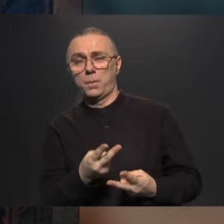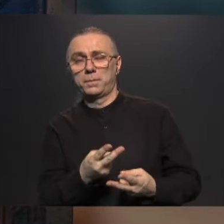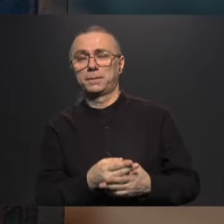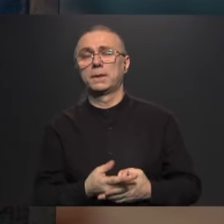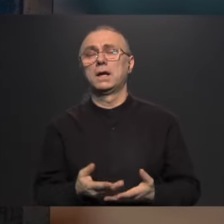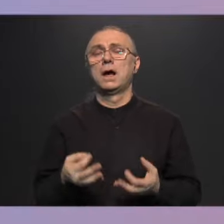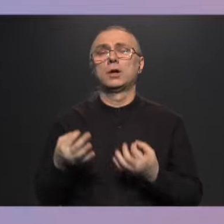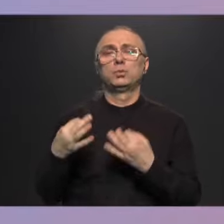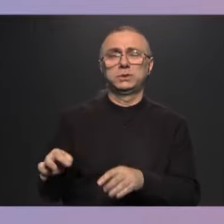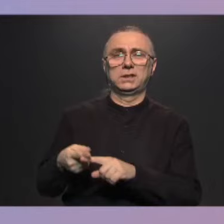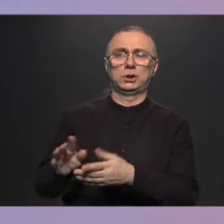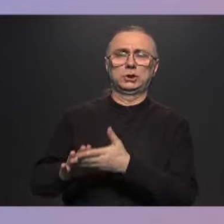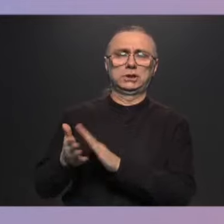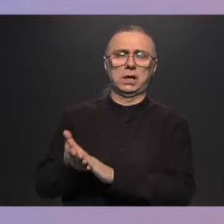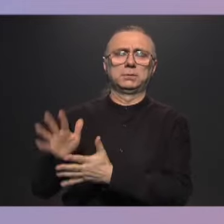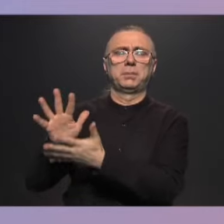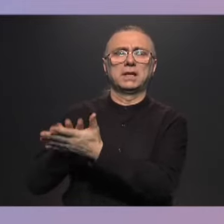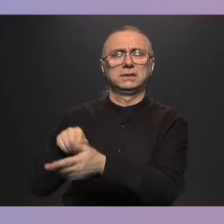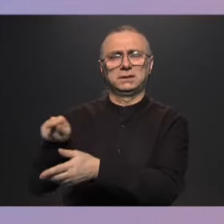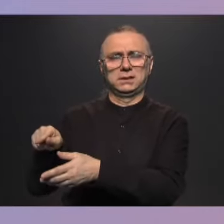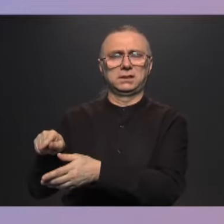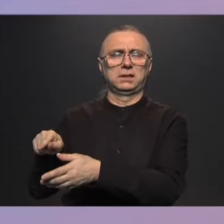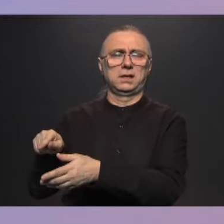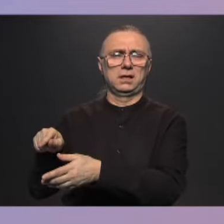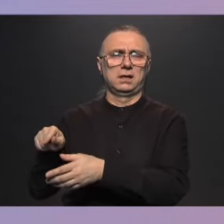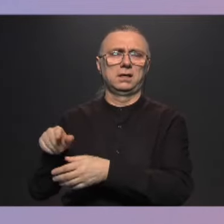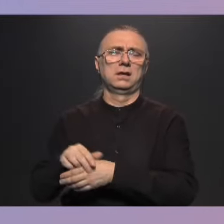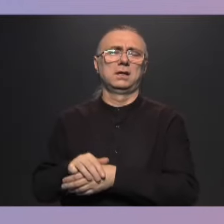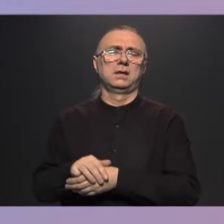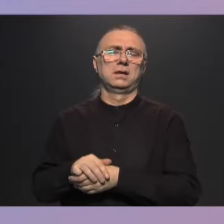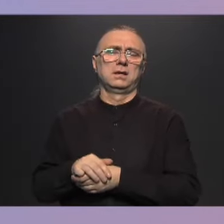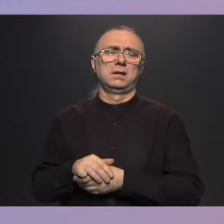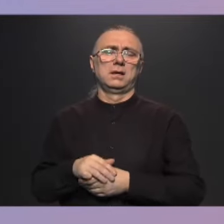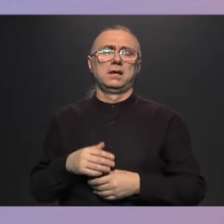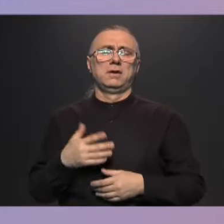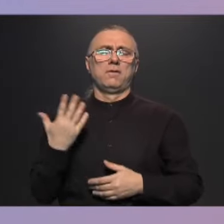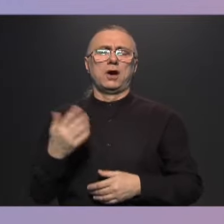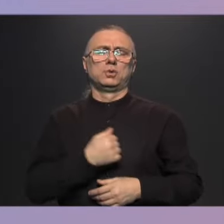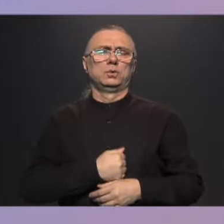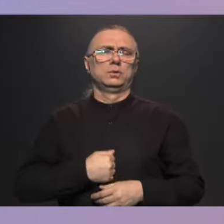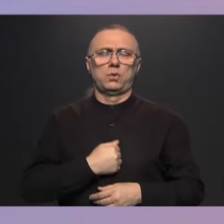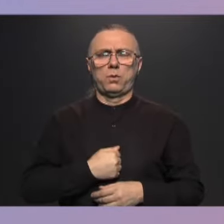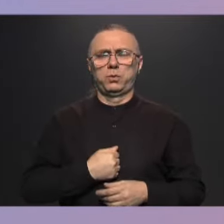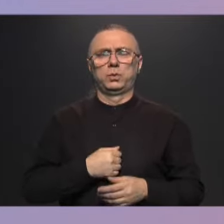ситуацию от себя. Вот. Исповедуйте вот эту злобу вашу в храме, священник вам...